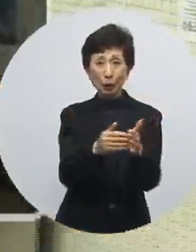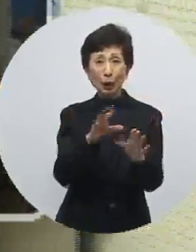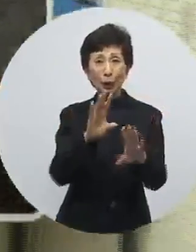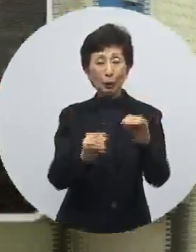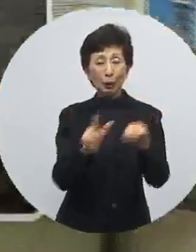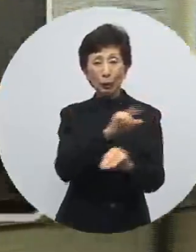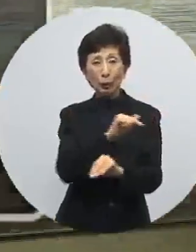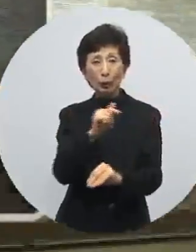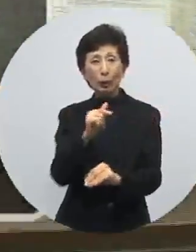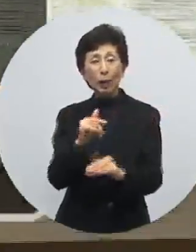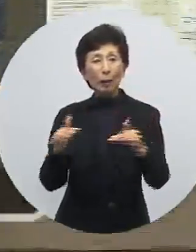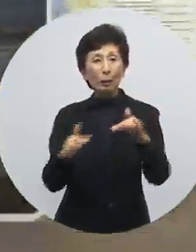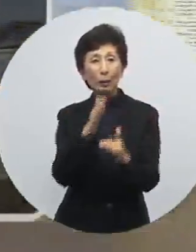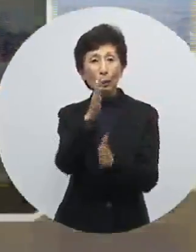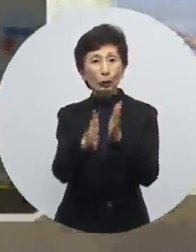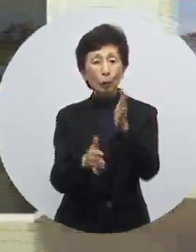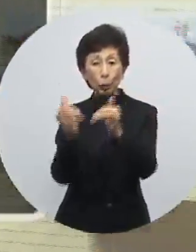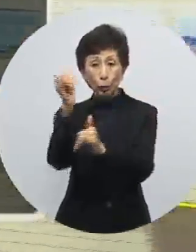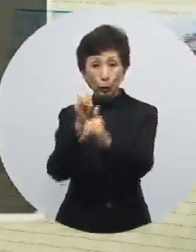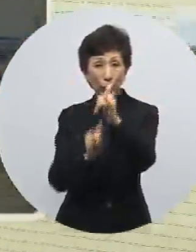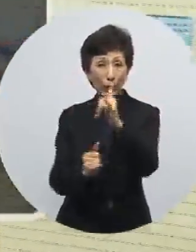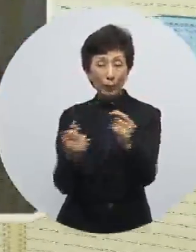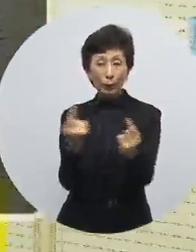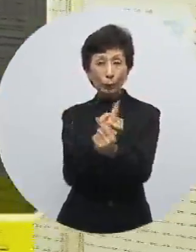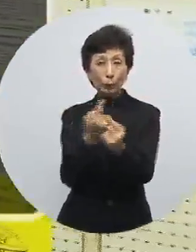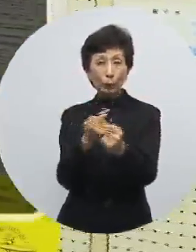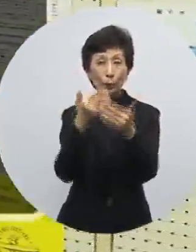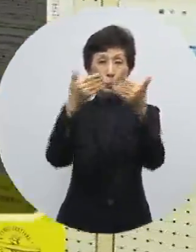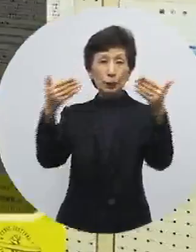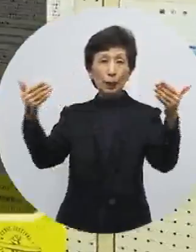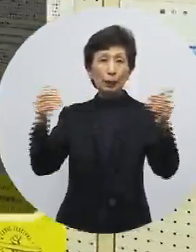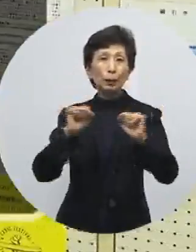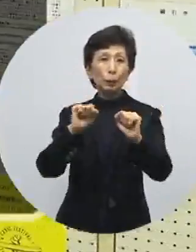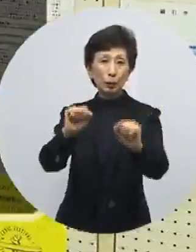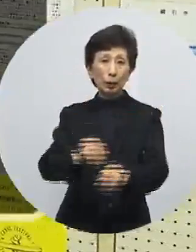チスポーツの歴史やその移り変わりを展示しています。